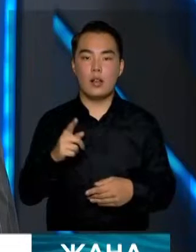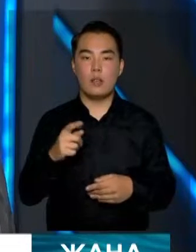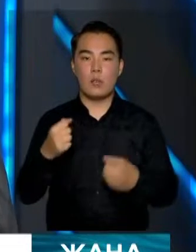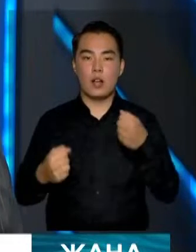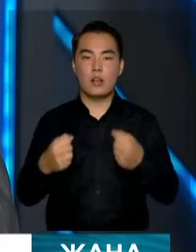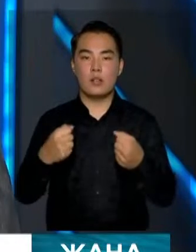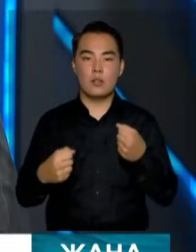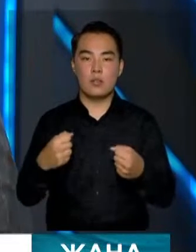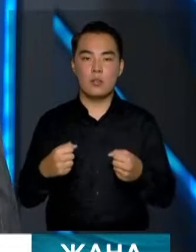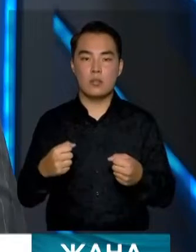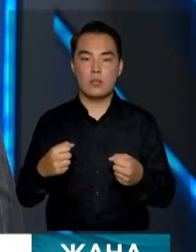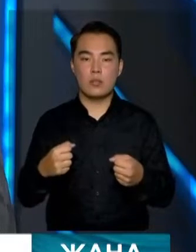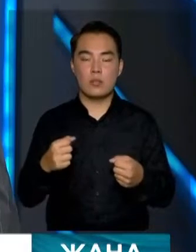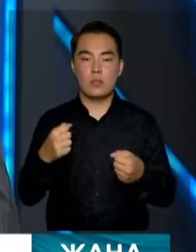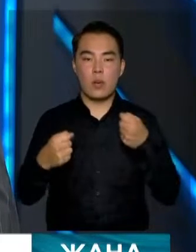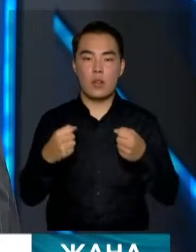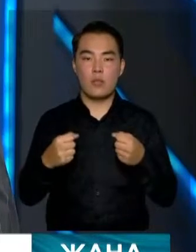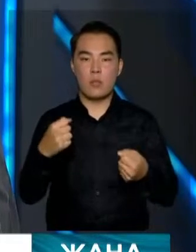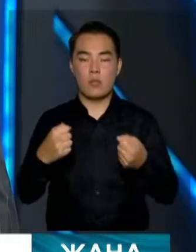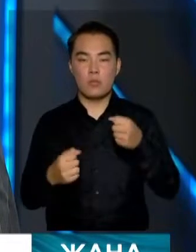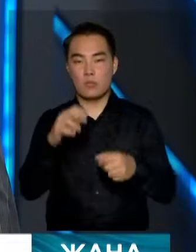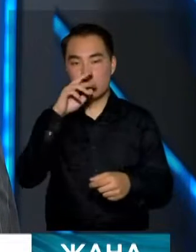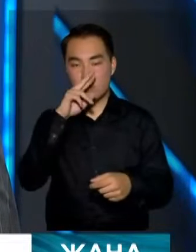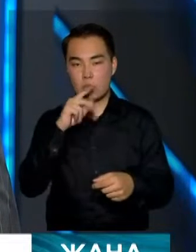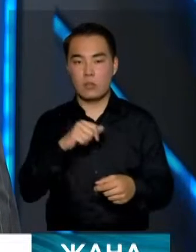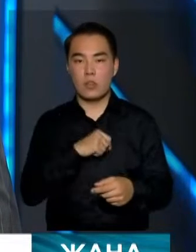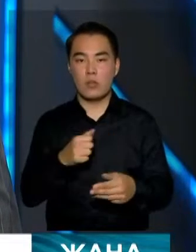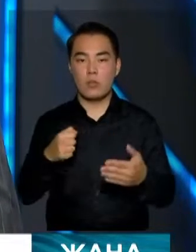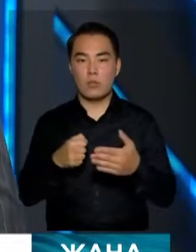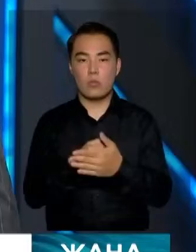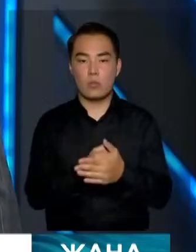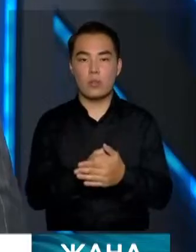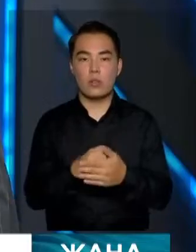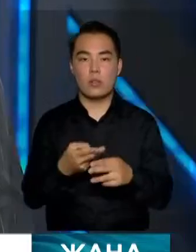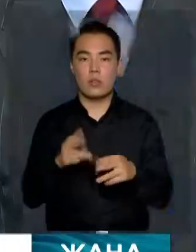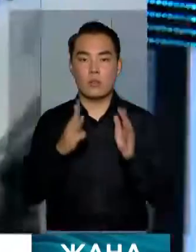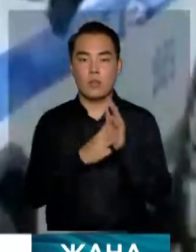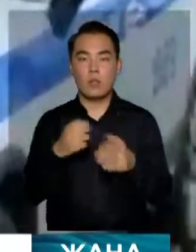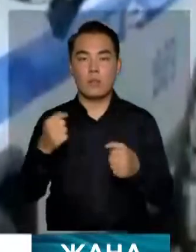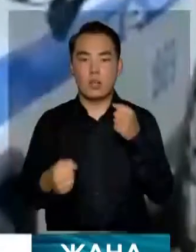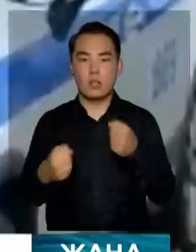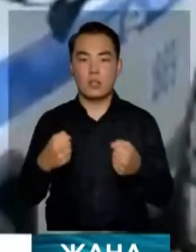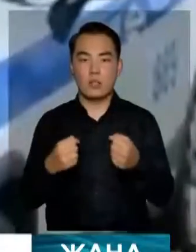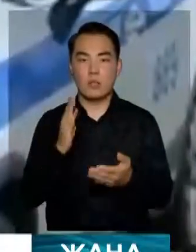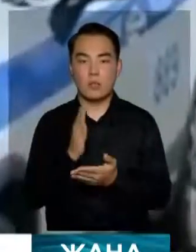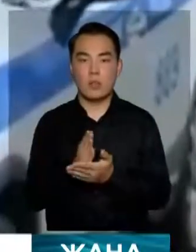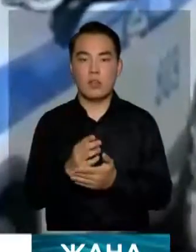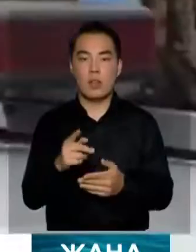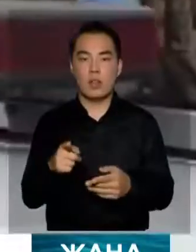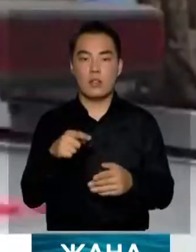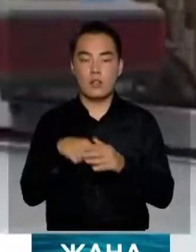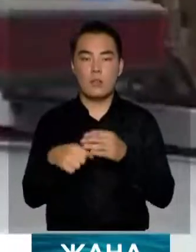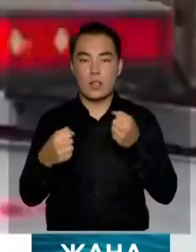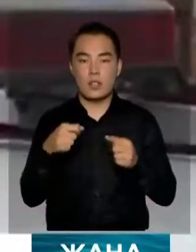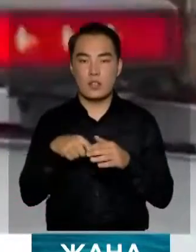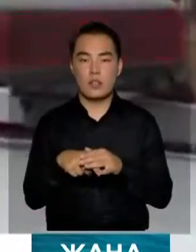болғанда зардап шеккен ешкім жоқ. Тек құлаған көліктің үстінде тиелген 8 машина болғанын ескерсек, оларды жөндеуге